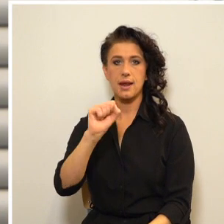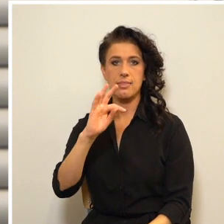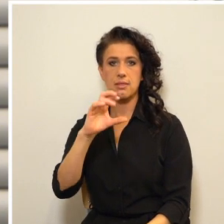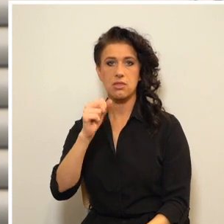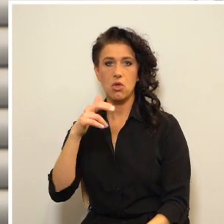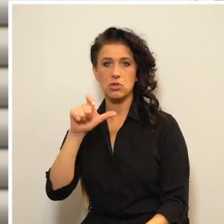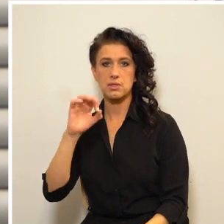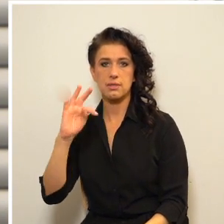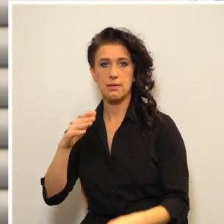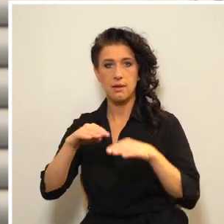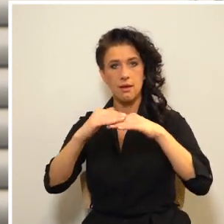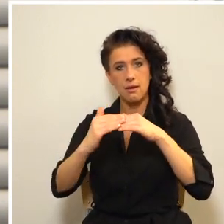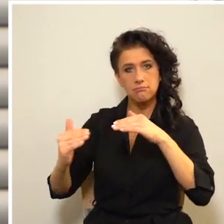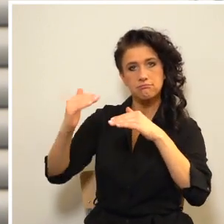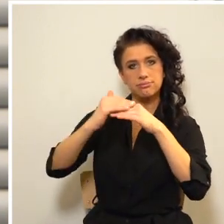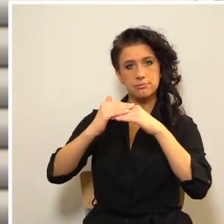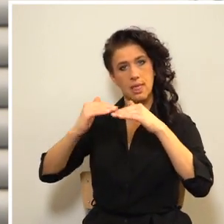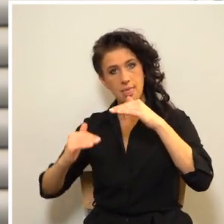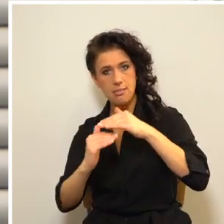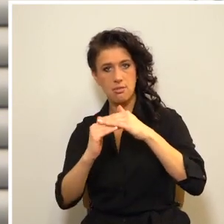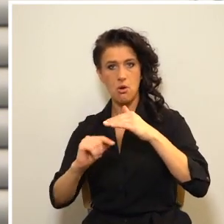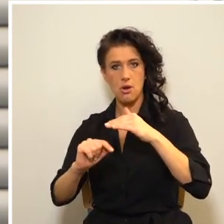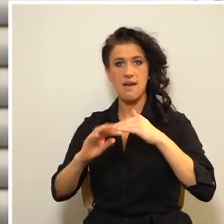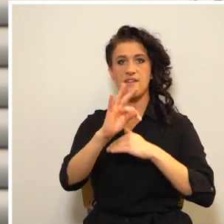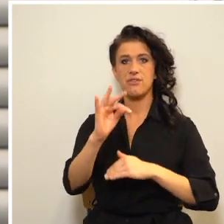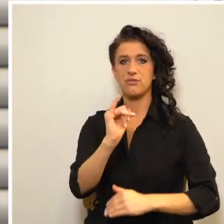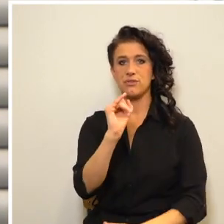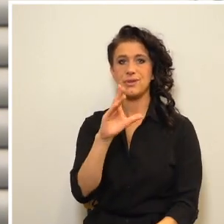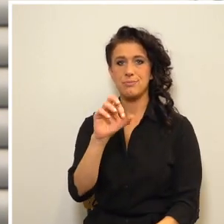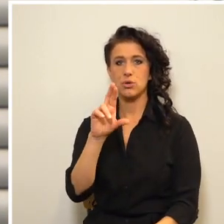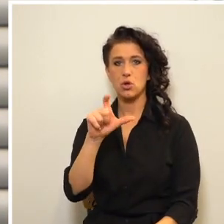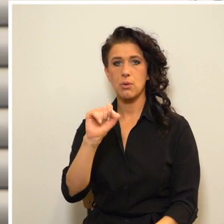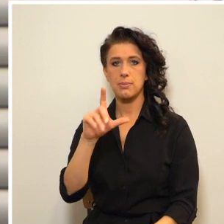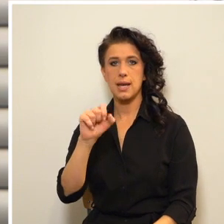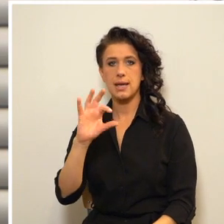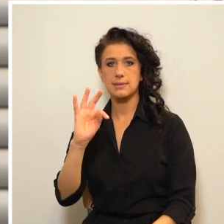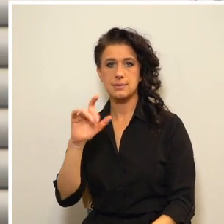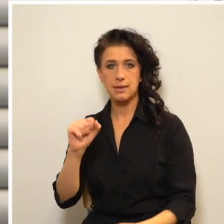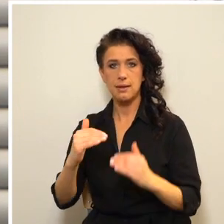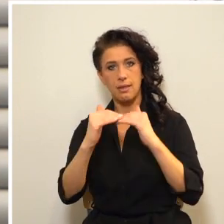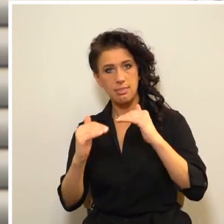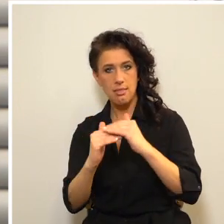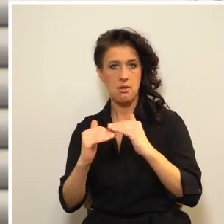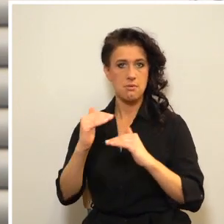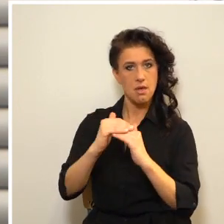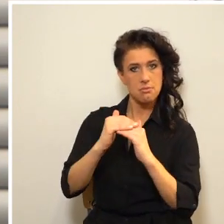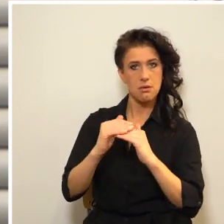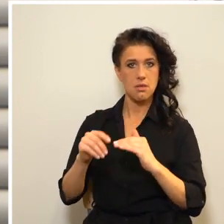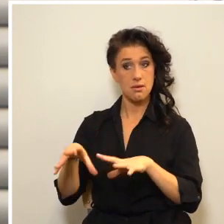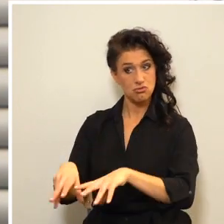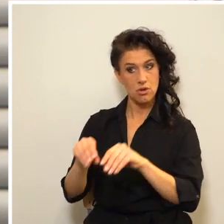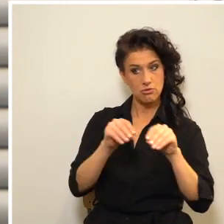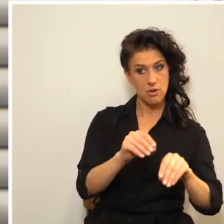dolnej możemy możemy fibroblasty i zrobili taką kanapkę możemy przeszczepić i ryzyko odrzutu praktycznie nie istnieje bo to jest